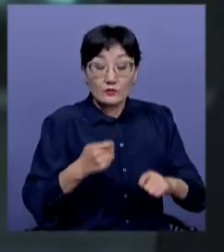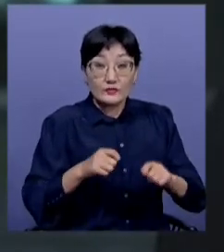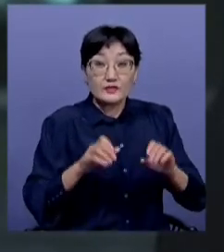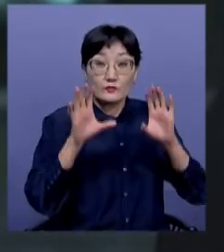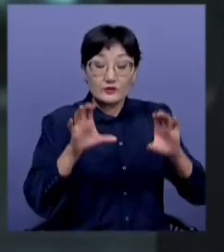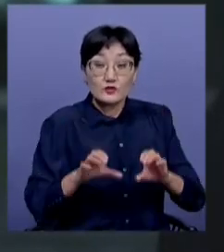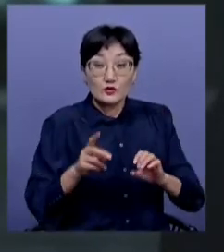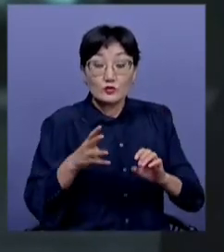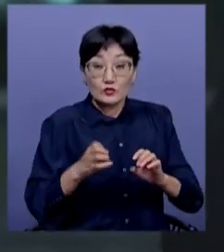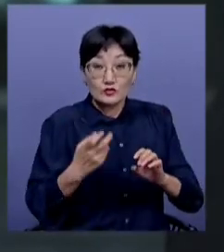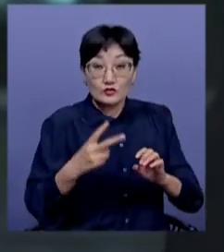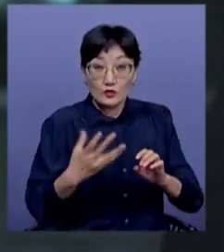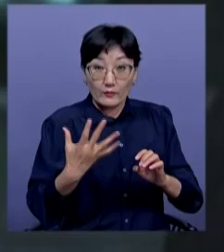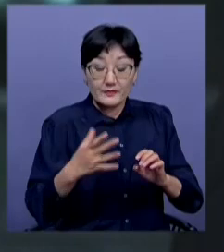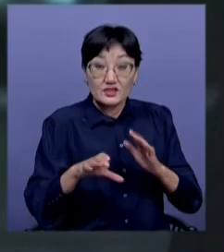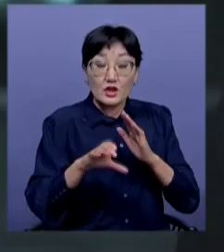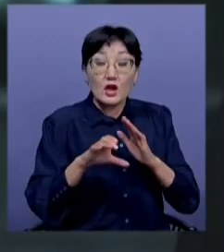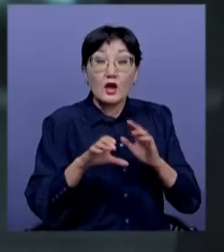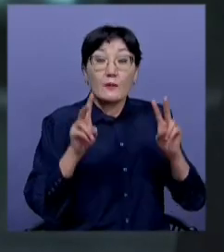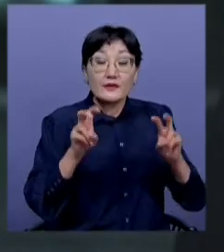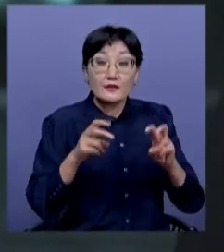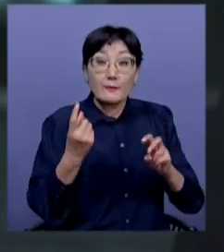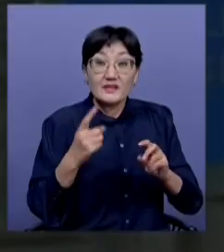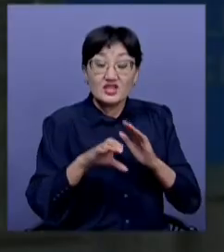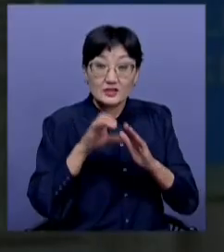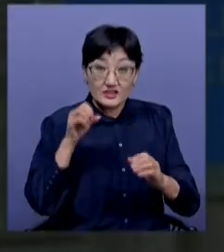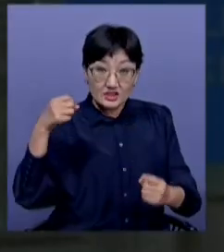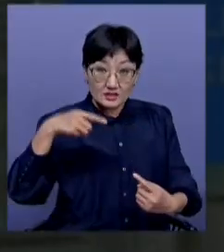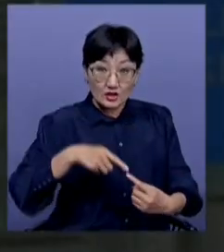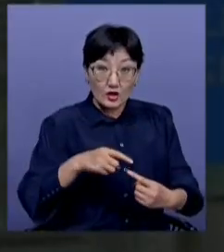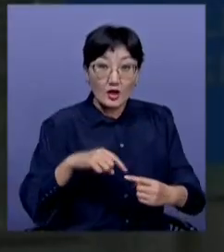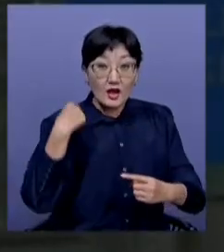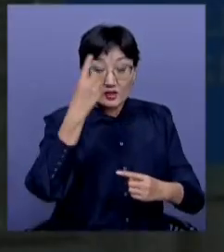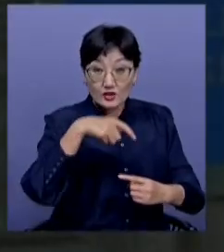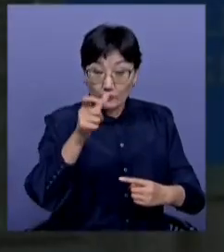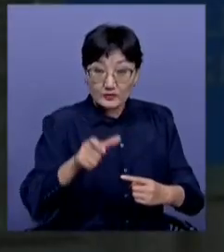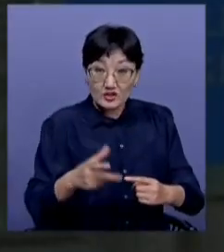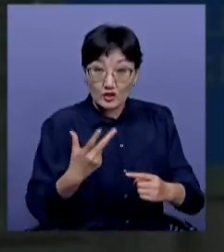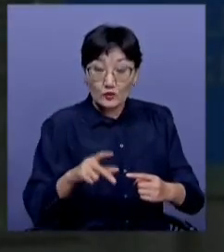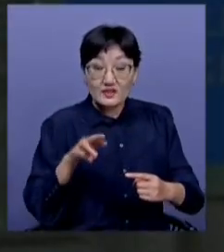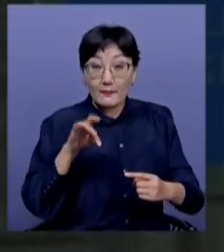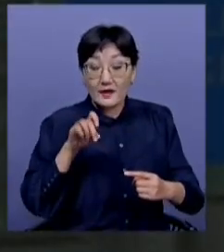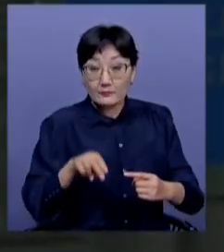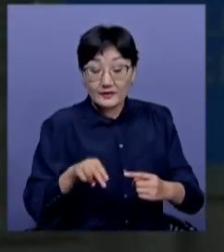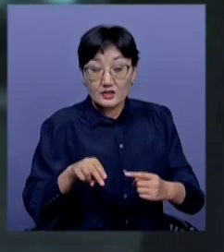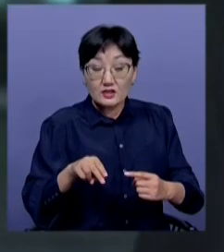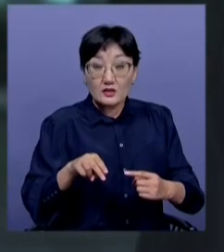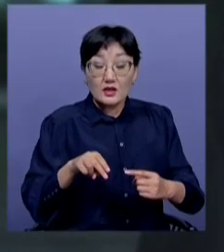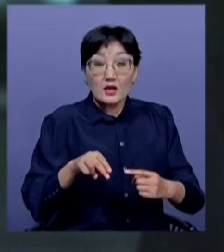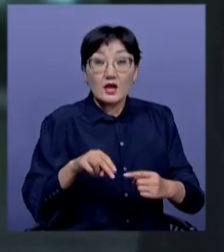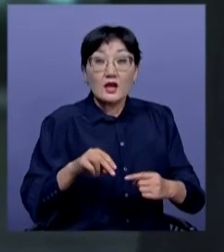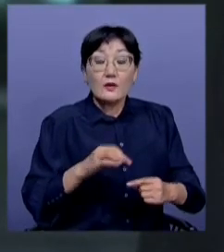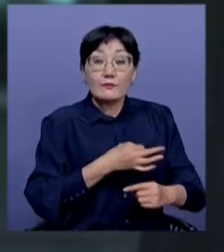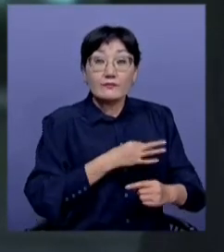кодекстің 425-ші бабының 1-ші статьясына сәйкес жеке тұлғаларға 30 МРП, айлық есептік көрсеткіш,